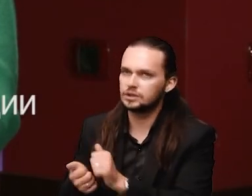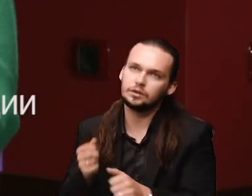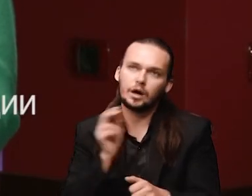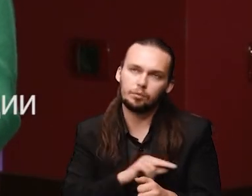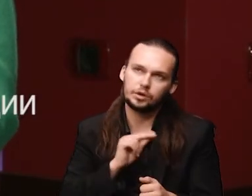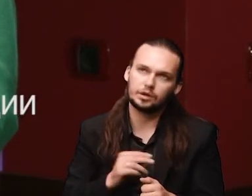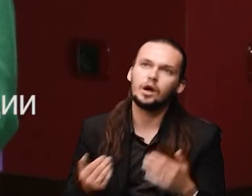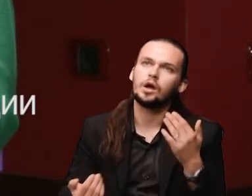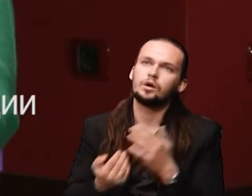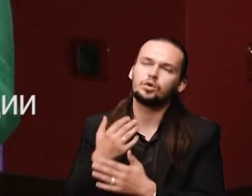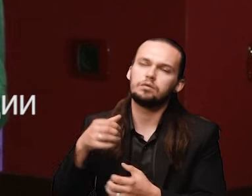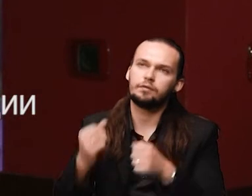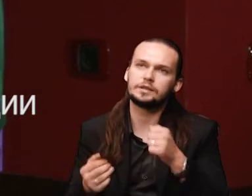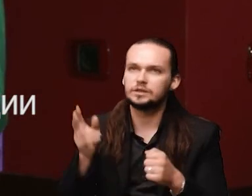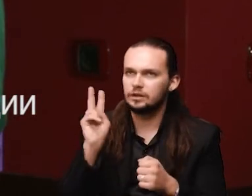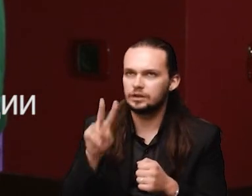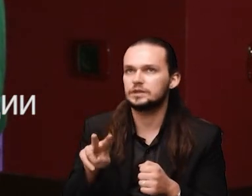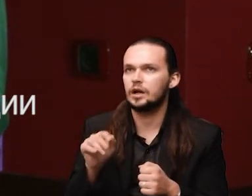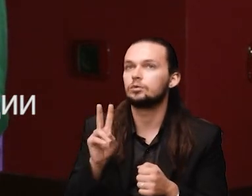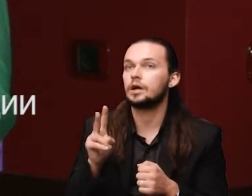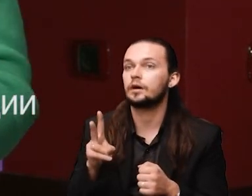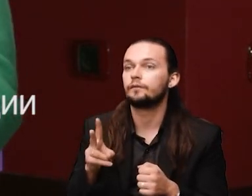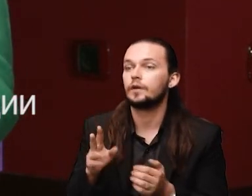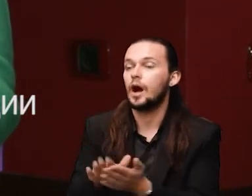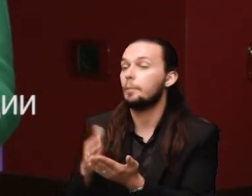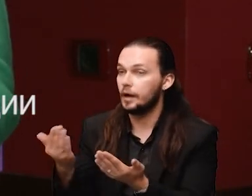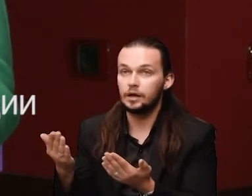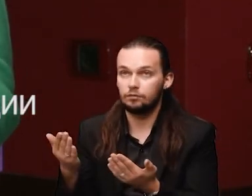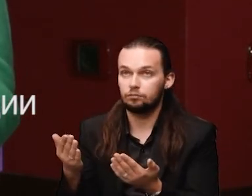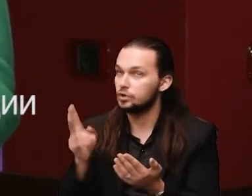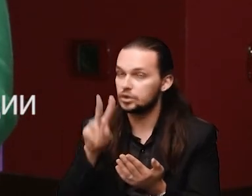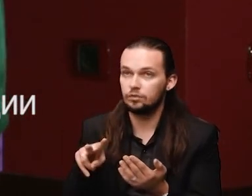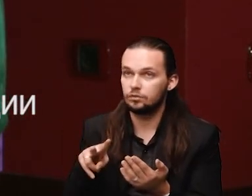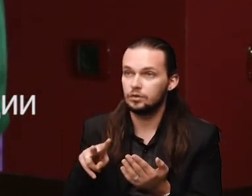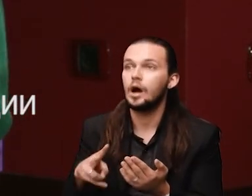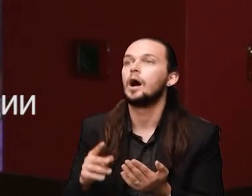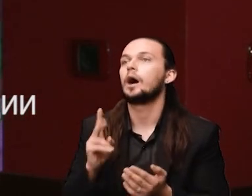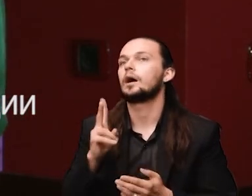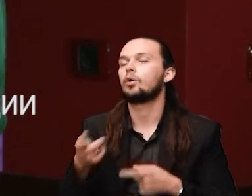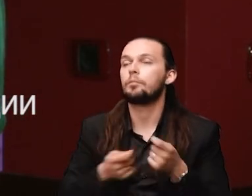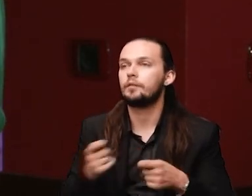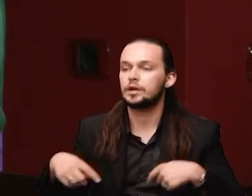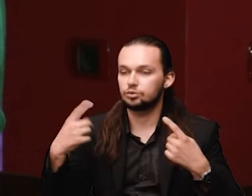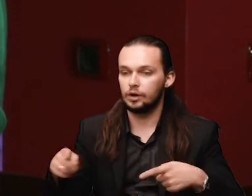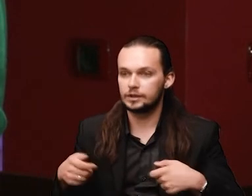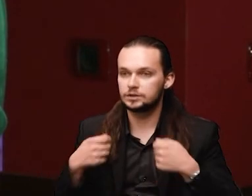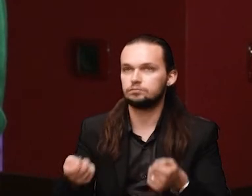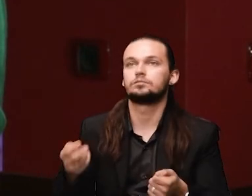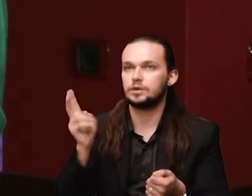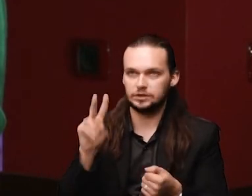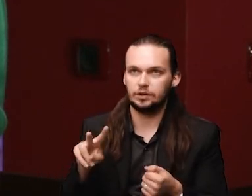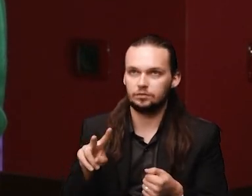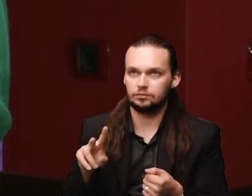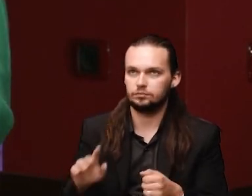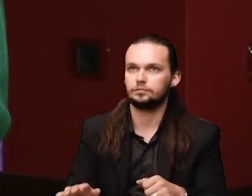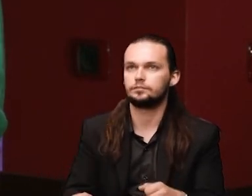новые водители, они не знают даже как, не то, что аппарель откинуть, они не знают даже с коляской, как обращаться. Хотя мы всегда за то, чтобы обучали водителей,